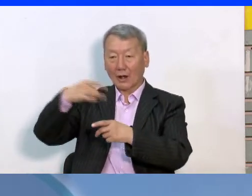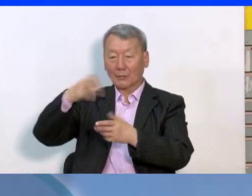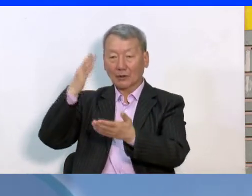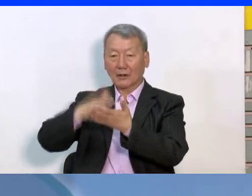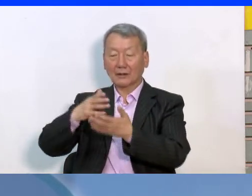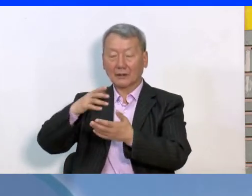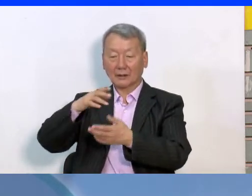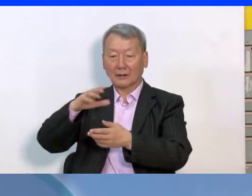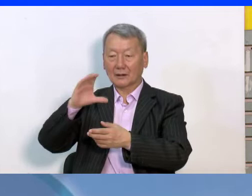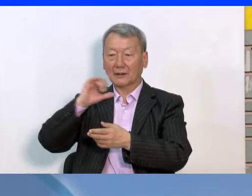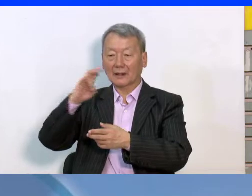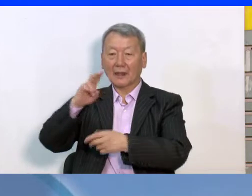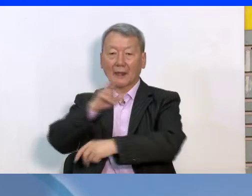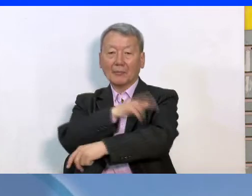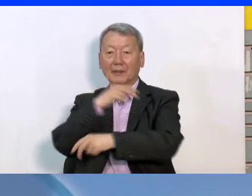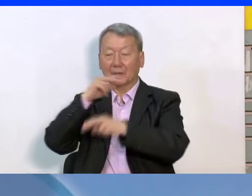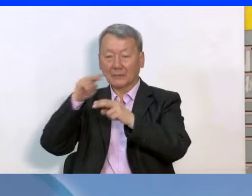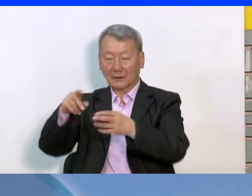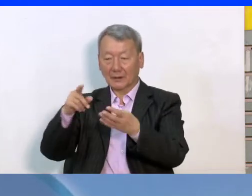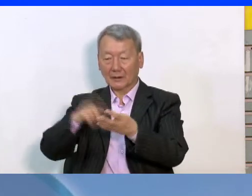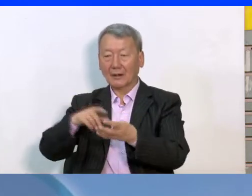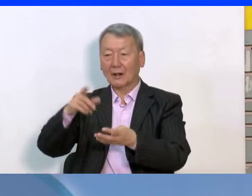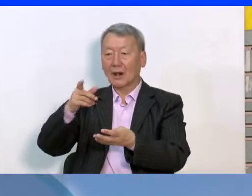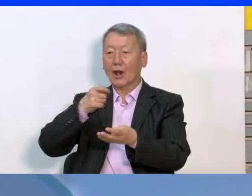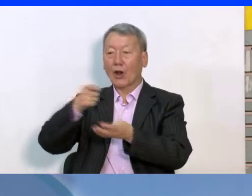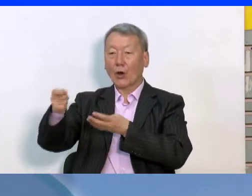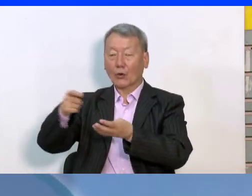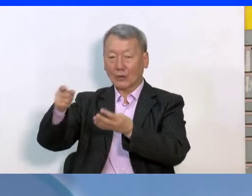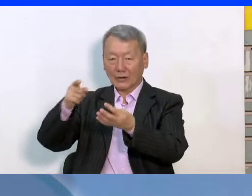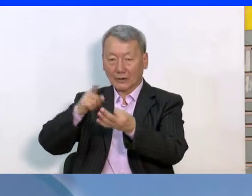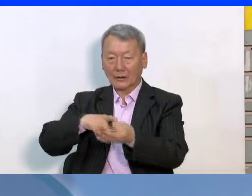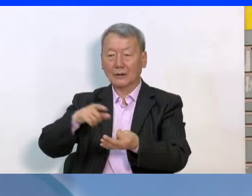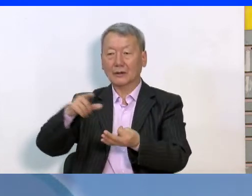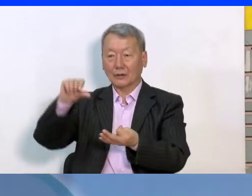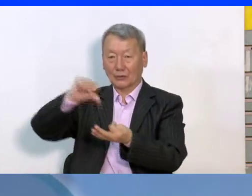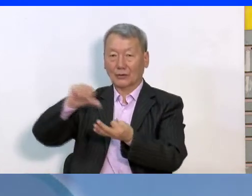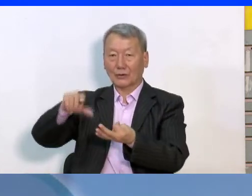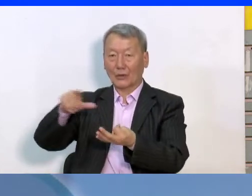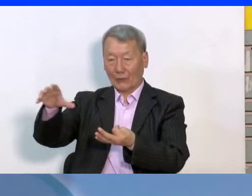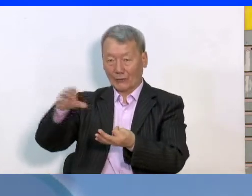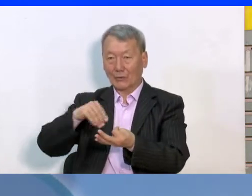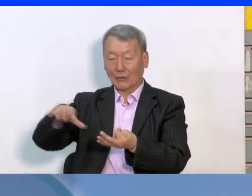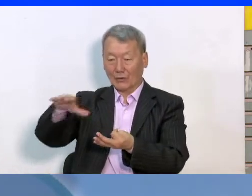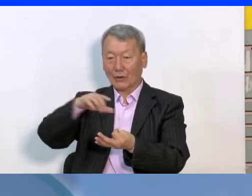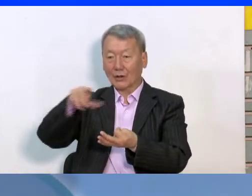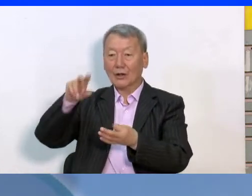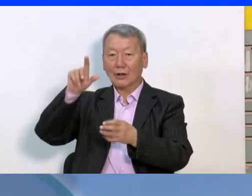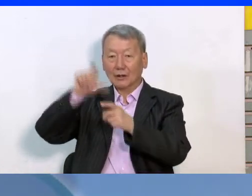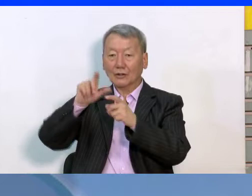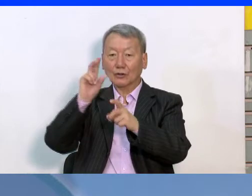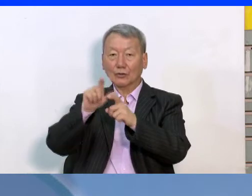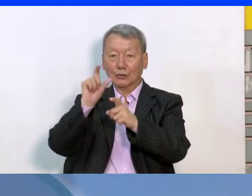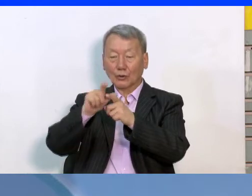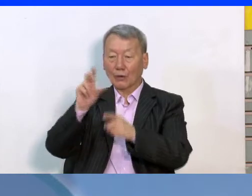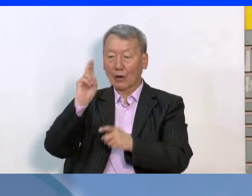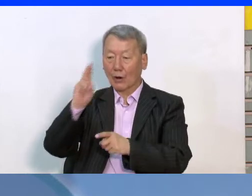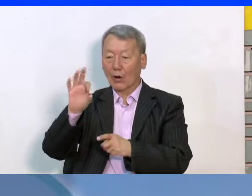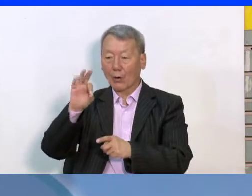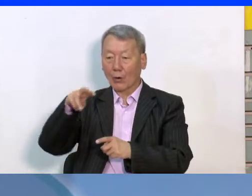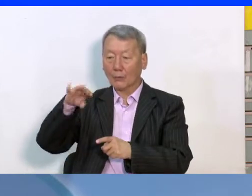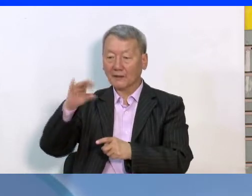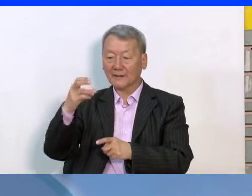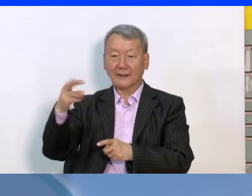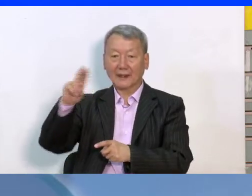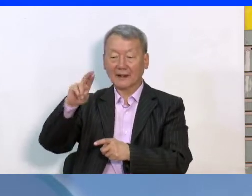менен санэпстанция, райондук мамлекеттик администрациянын өкүлдөрү менен биргеликте комиссия иштеп атат. Ал боюнча